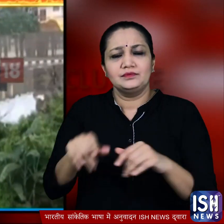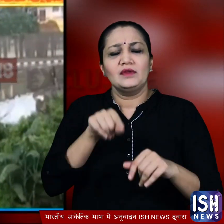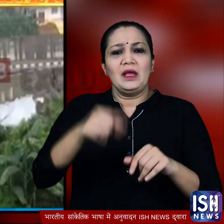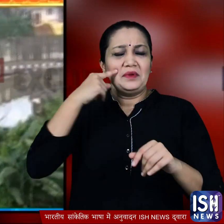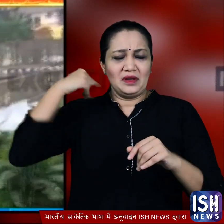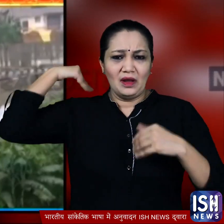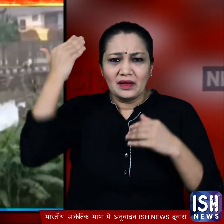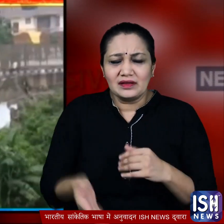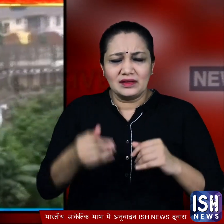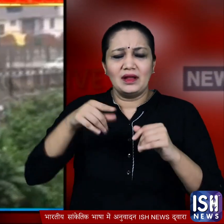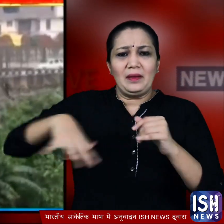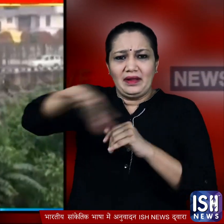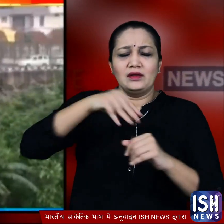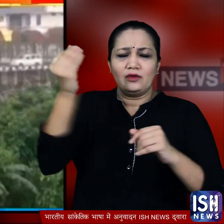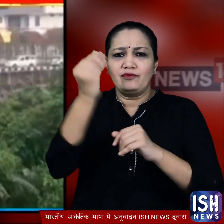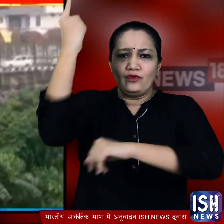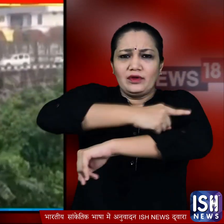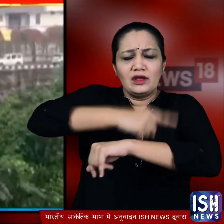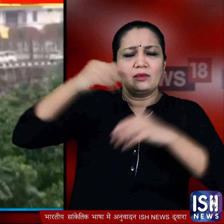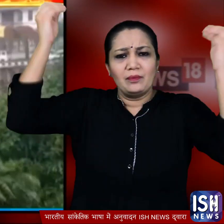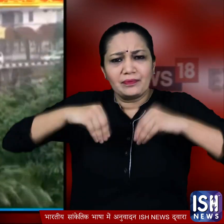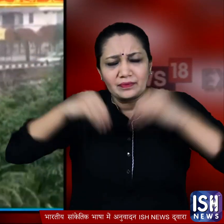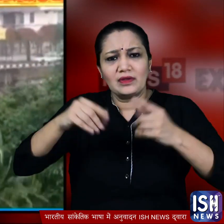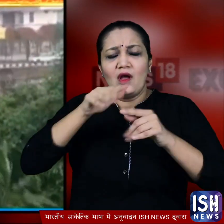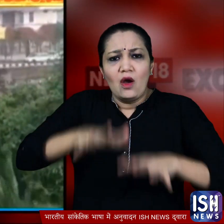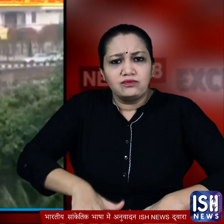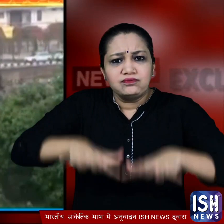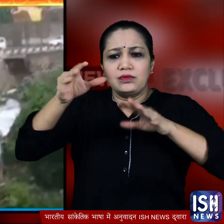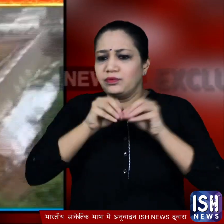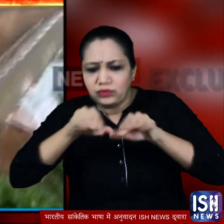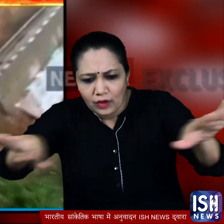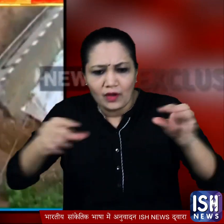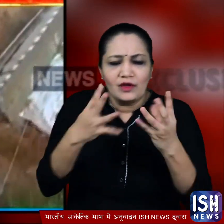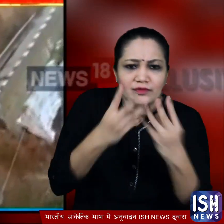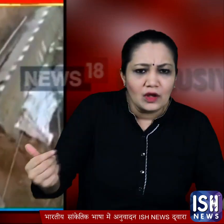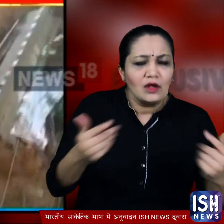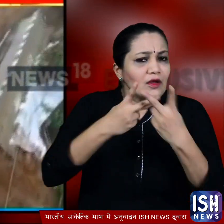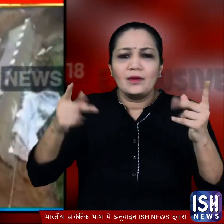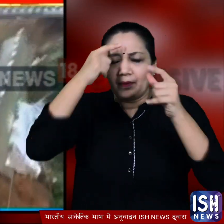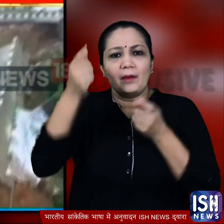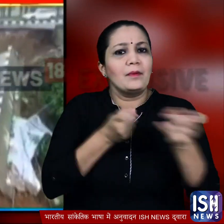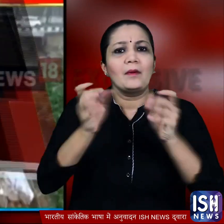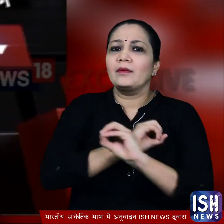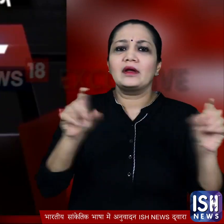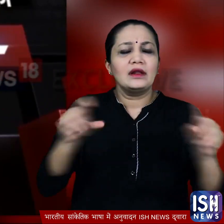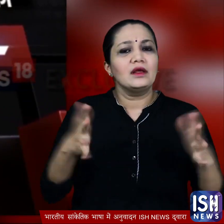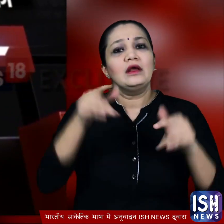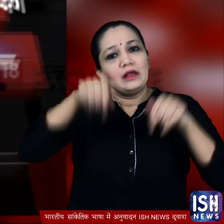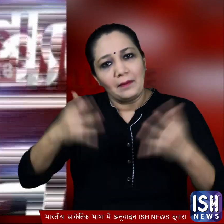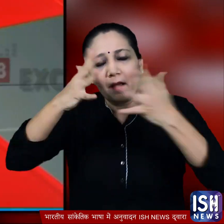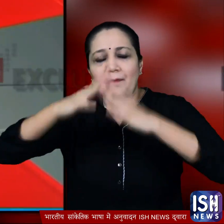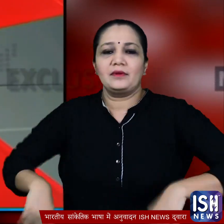में पिछले कुछ दिनों से काफी बारिश हो रही है और बारिश के पानी की निकासी की सही व्यवस्था का न होना भी इस हादसे की एक बड़ी वजह बताई